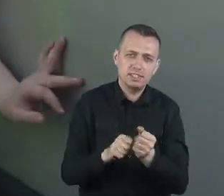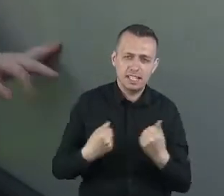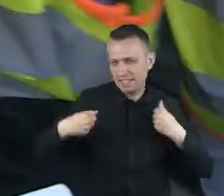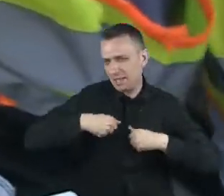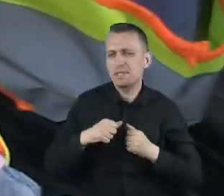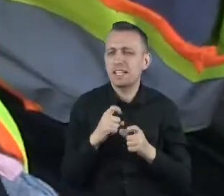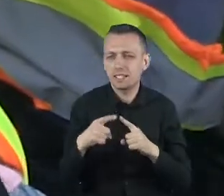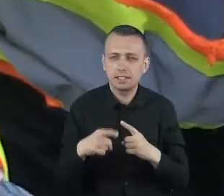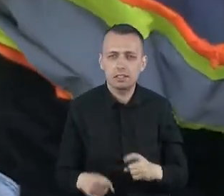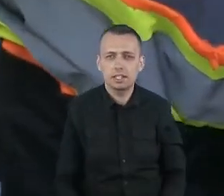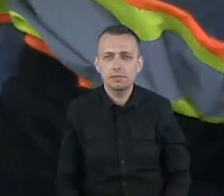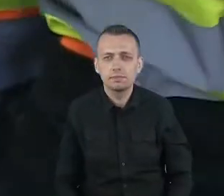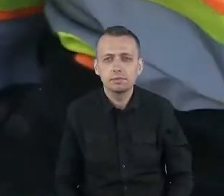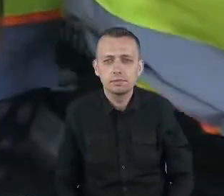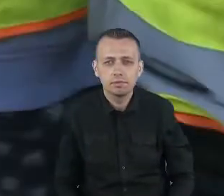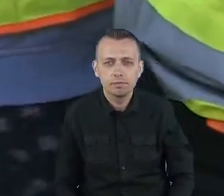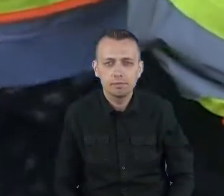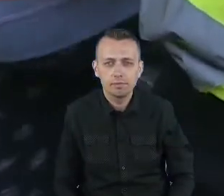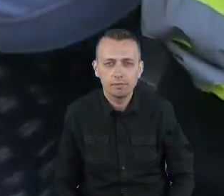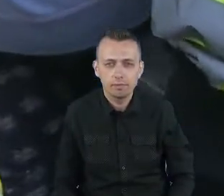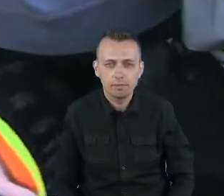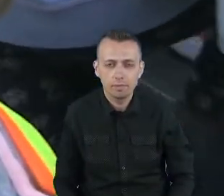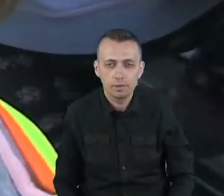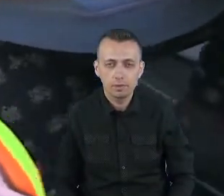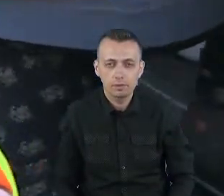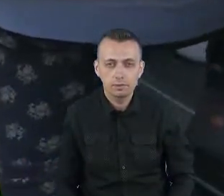kamizelka. Pojazdy.